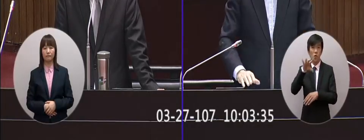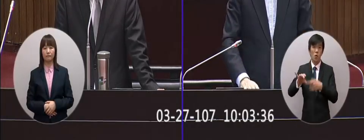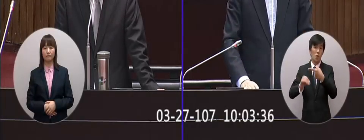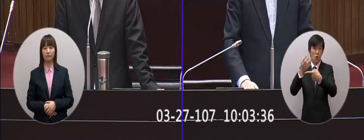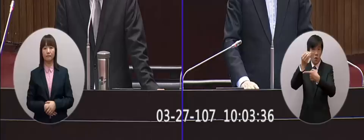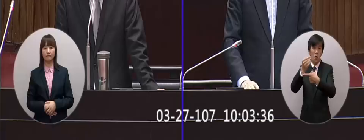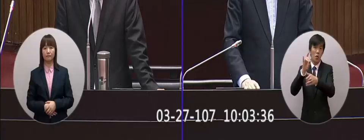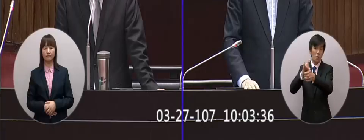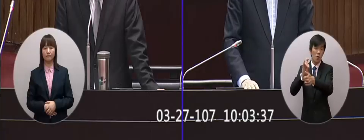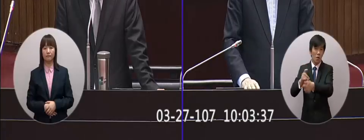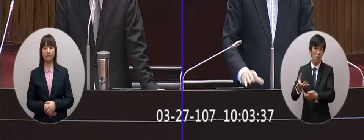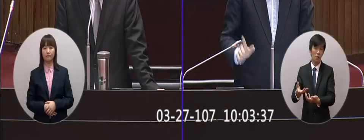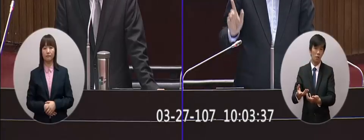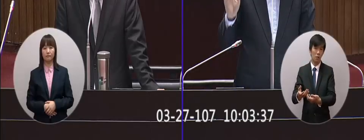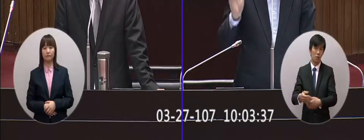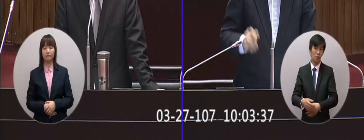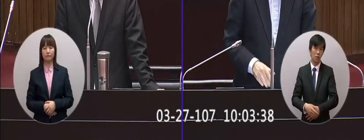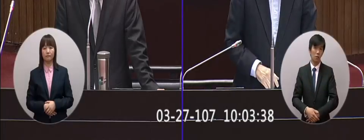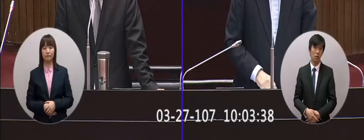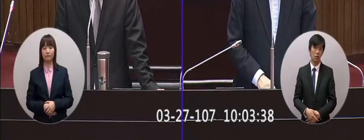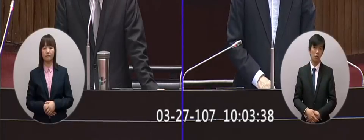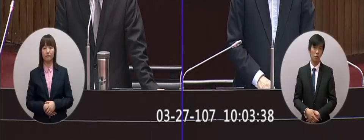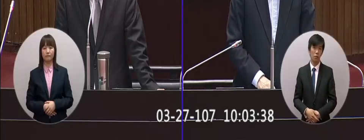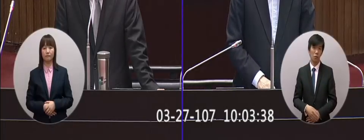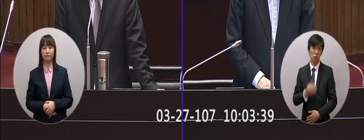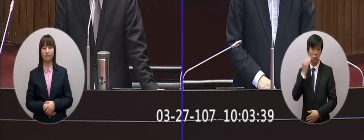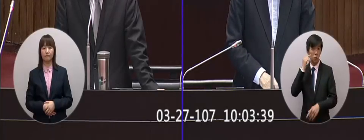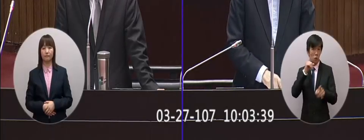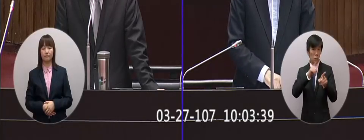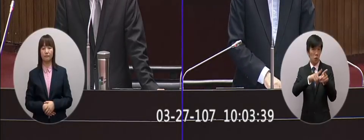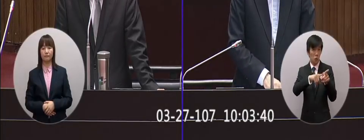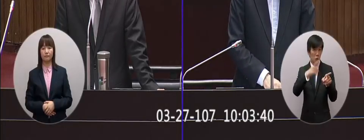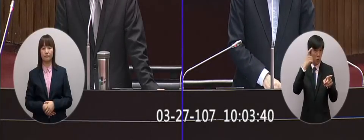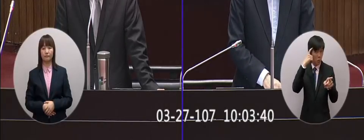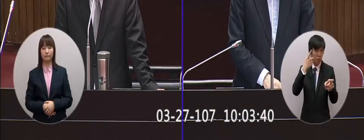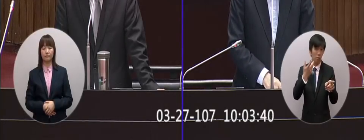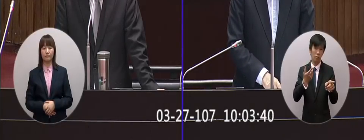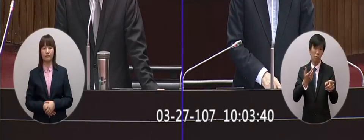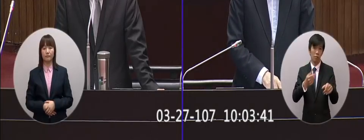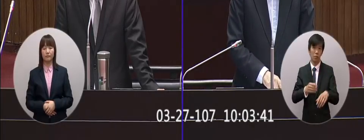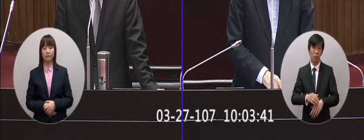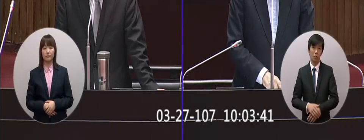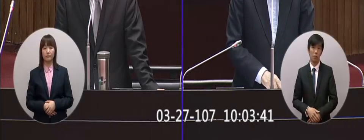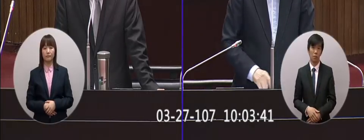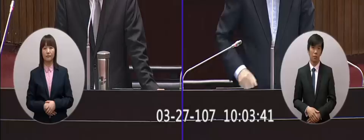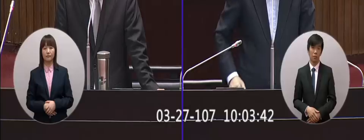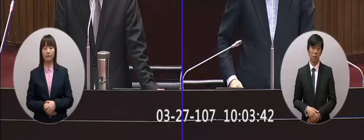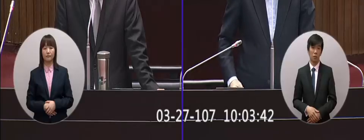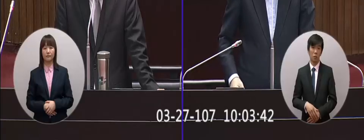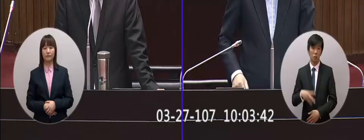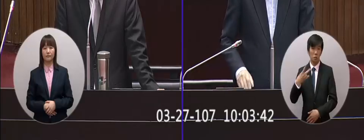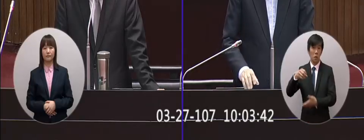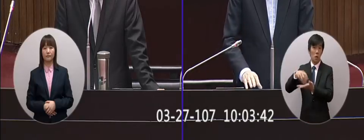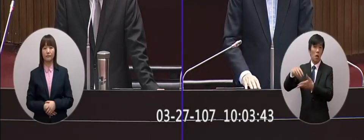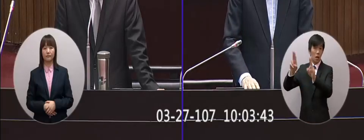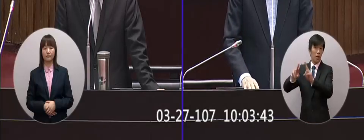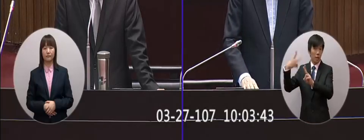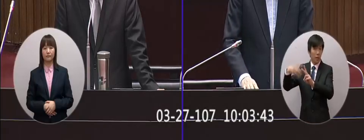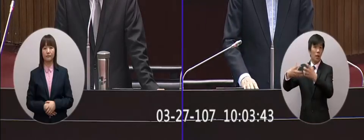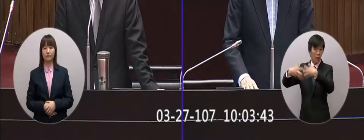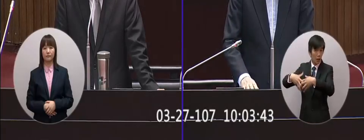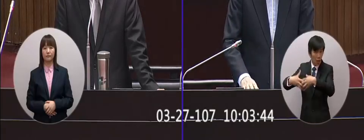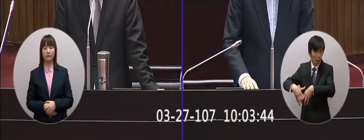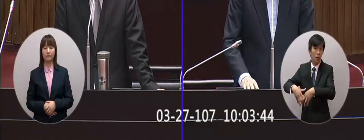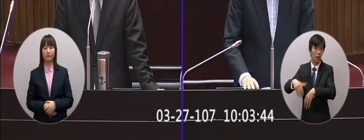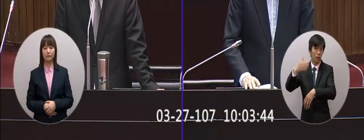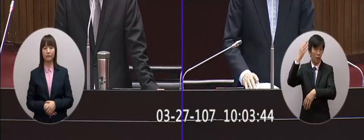骗人。真的，按照你们这逻辑啊，重启核电厂、重启